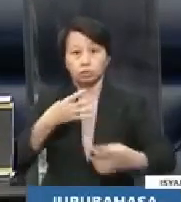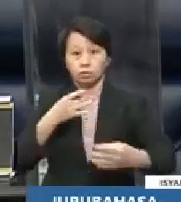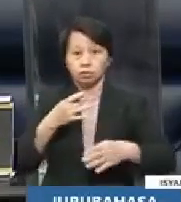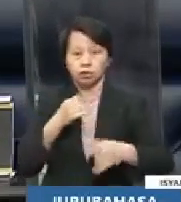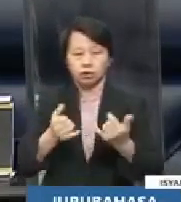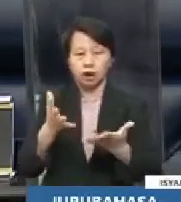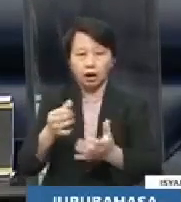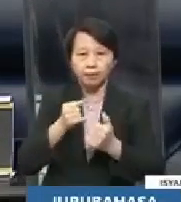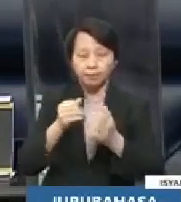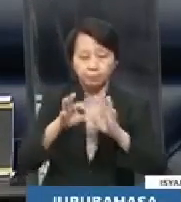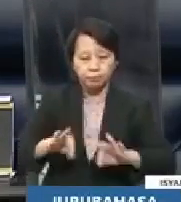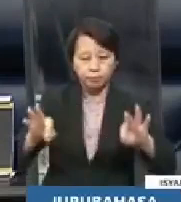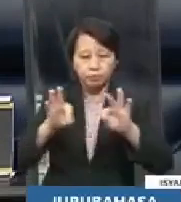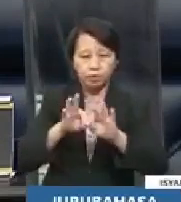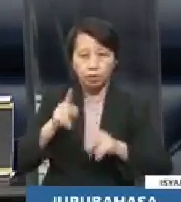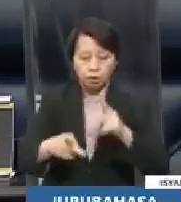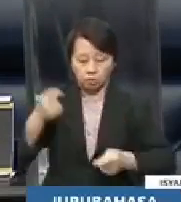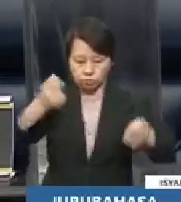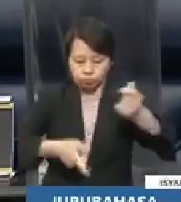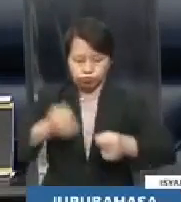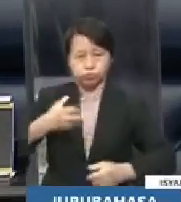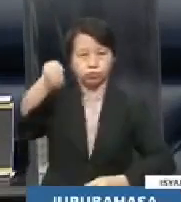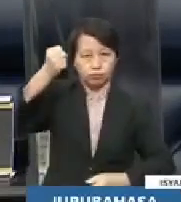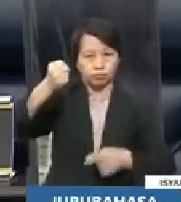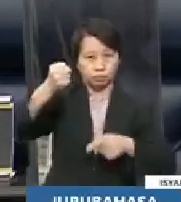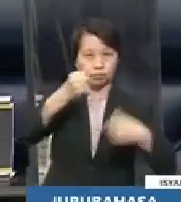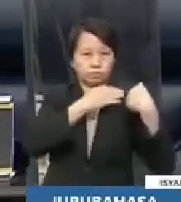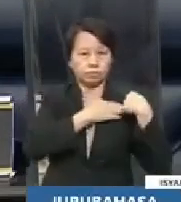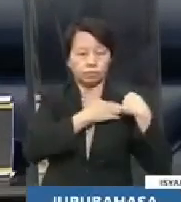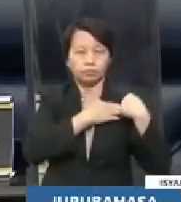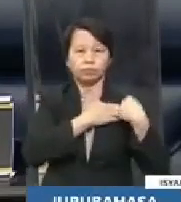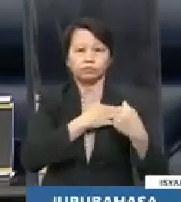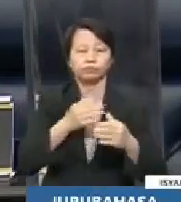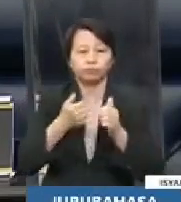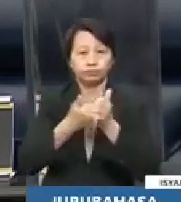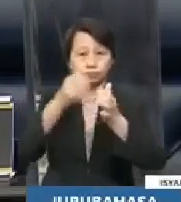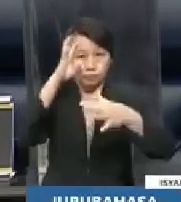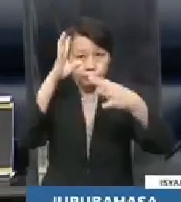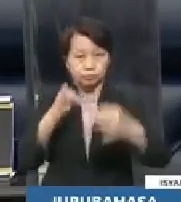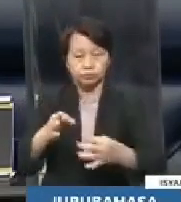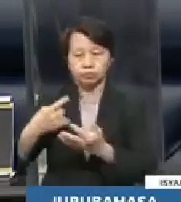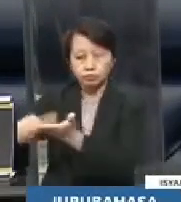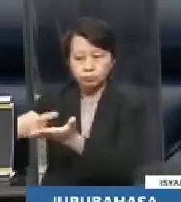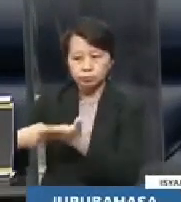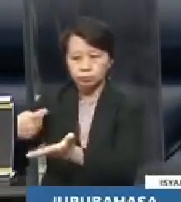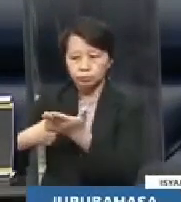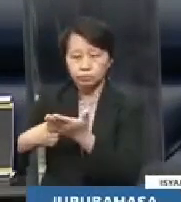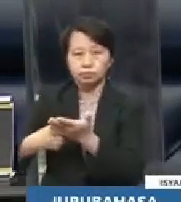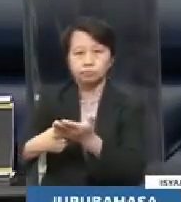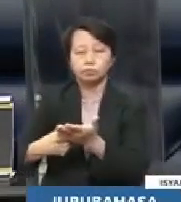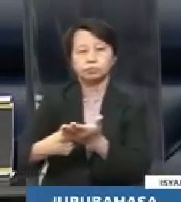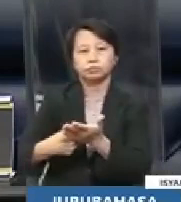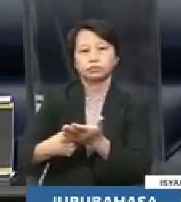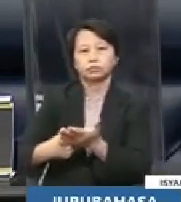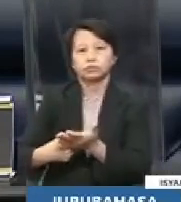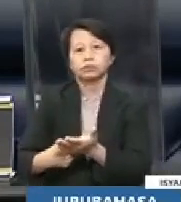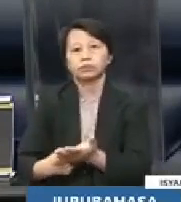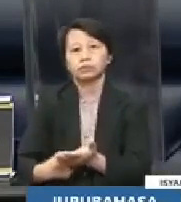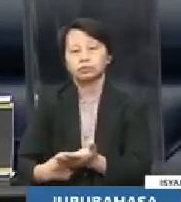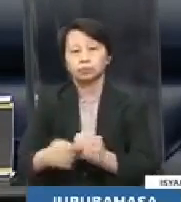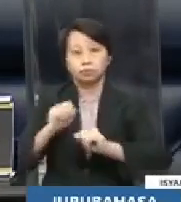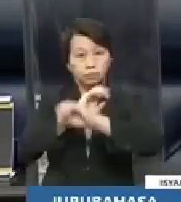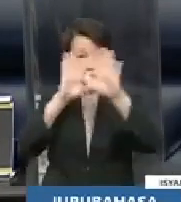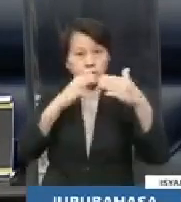serta mengambil kira kepentingan pemegang taruh yang berkaitan Berdasarkan Keputusan ringan unit type C tersebut